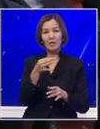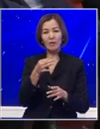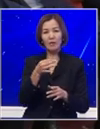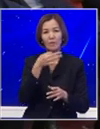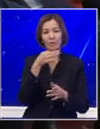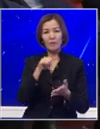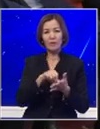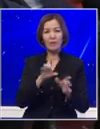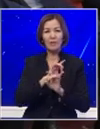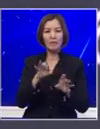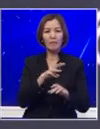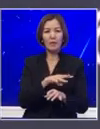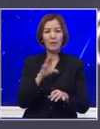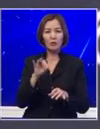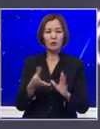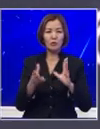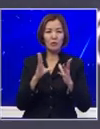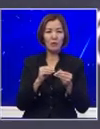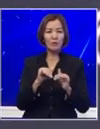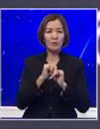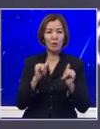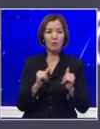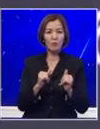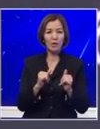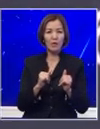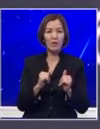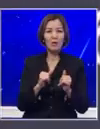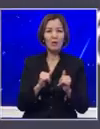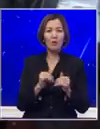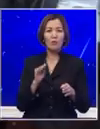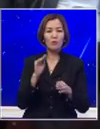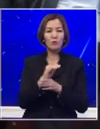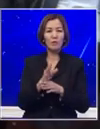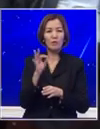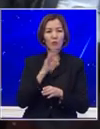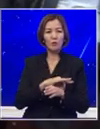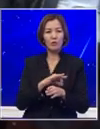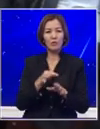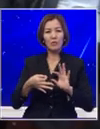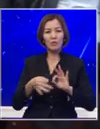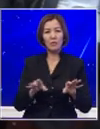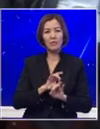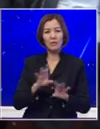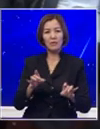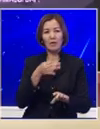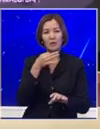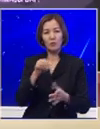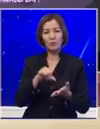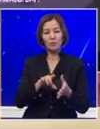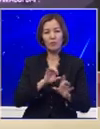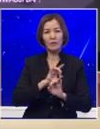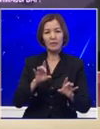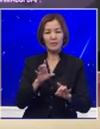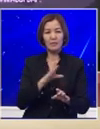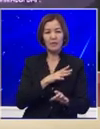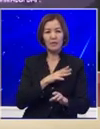берген Марат Султанғазиев жалпы облыстың дамуын айтып, оған аталмыш ауданның қосып жатқан үлесіне тоқталды. Еңбекші